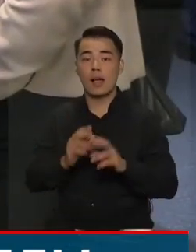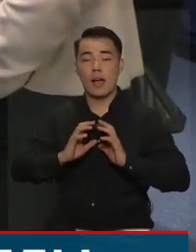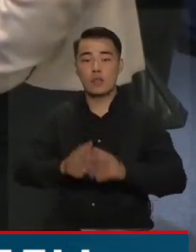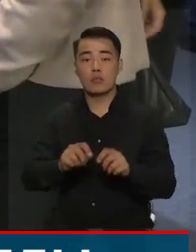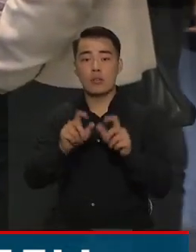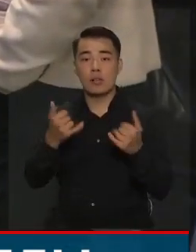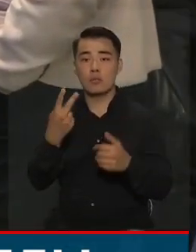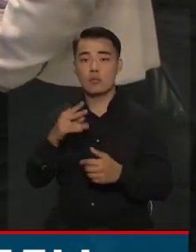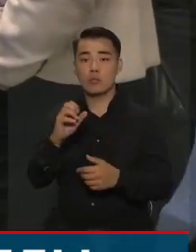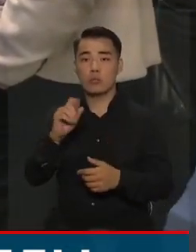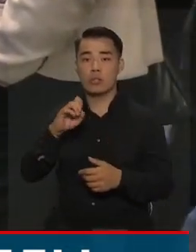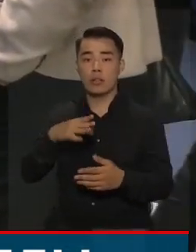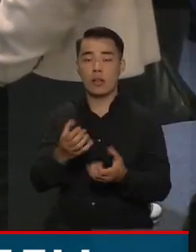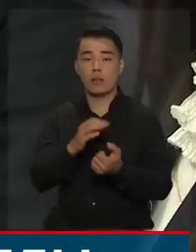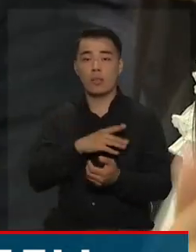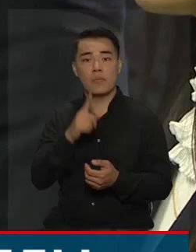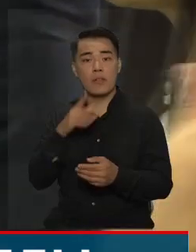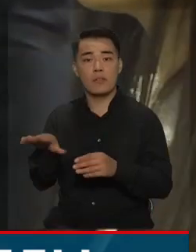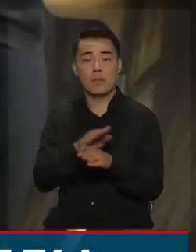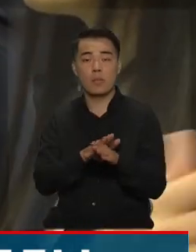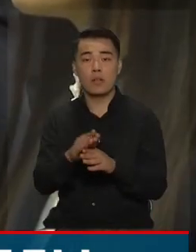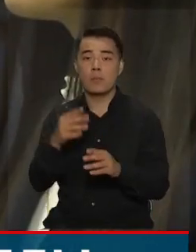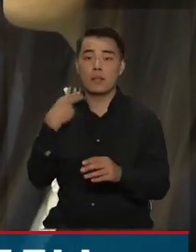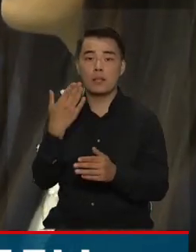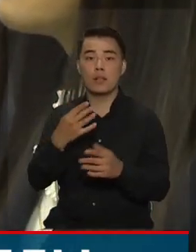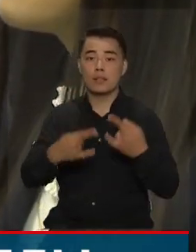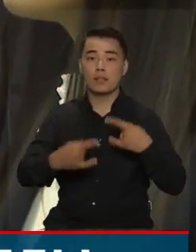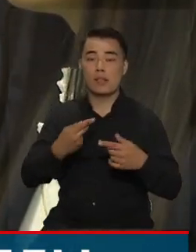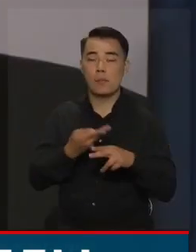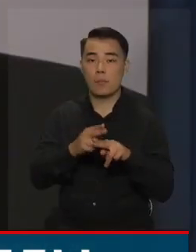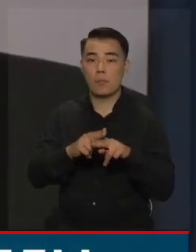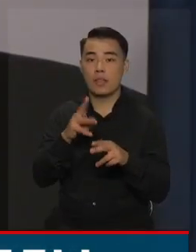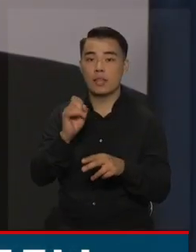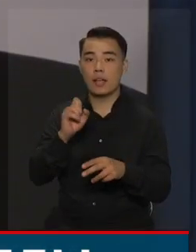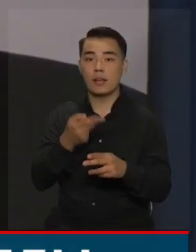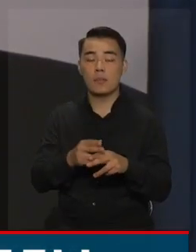жылына 20 студент қабылданды. Жастардың барлығы президент телерадио кешені мен Дара